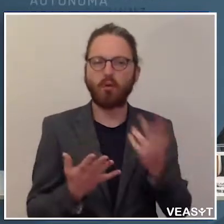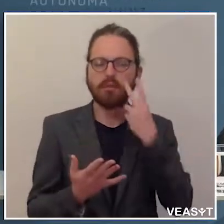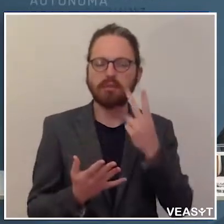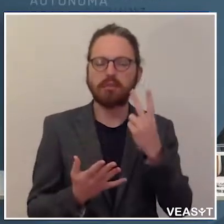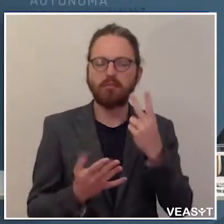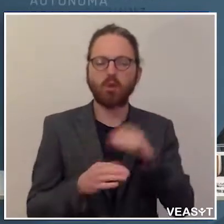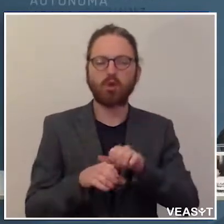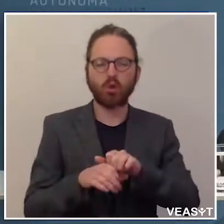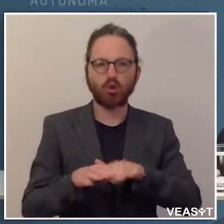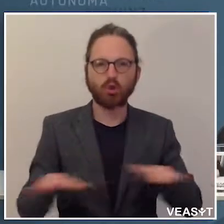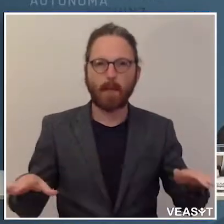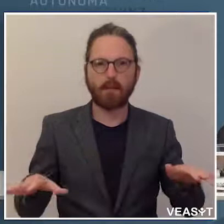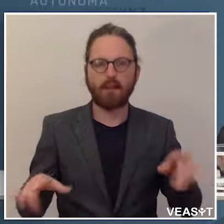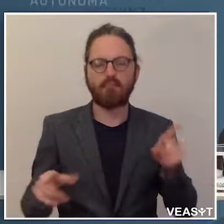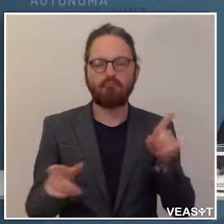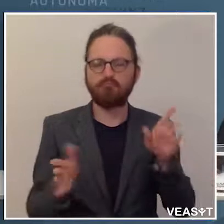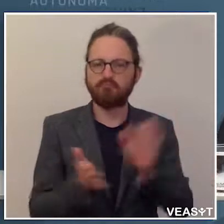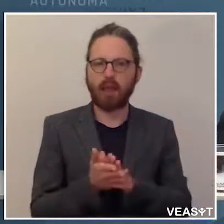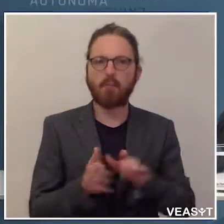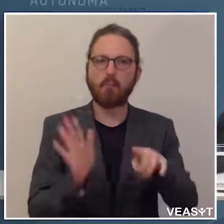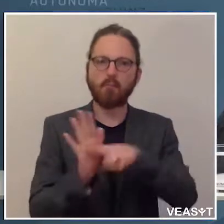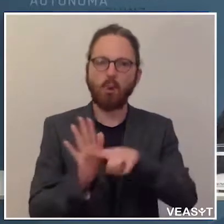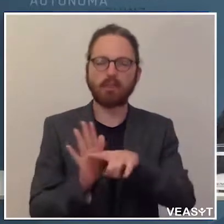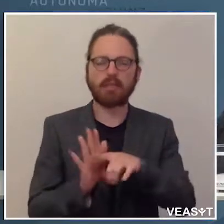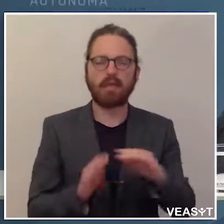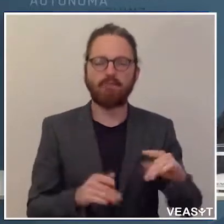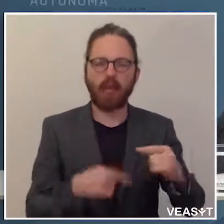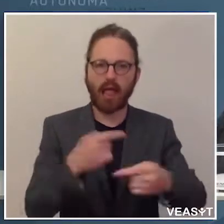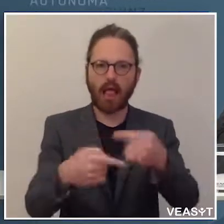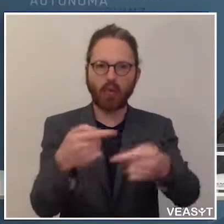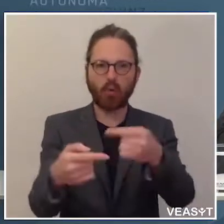instabili sia tutt insane positiv brands